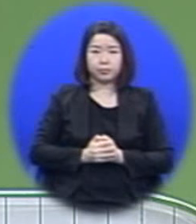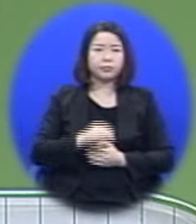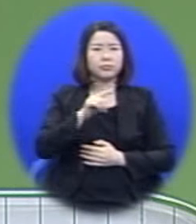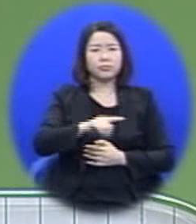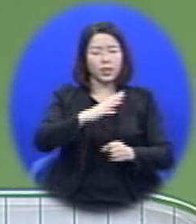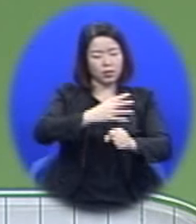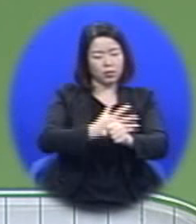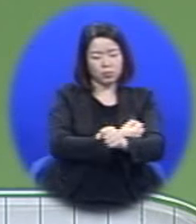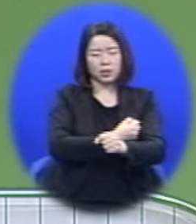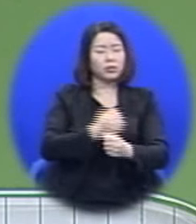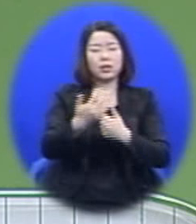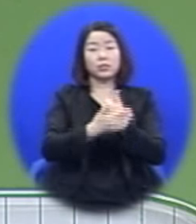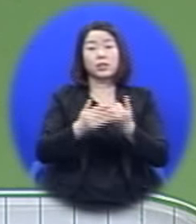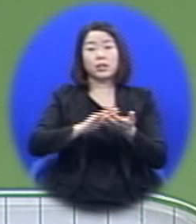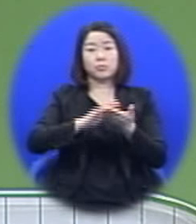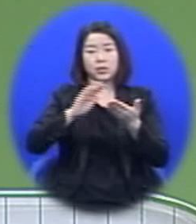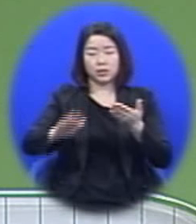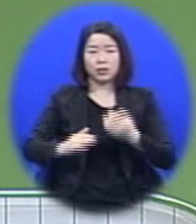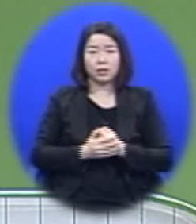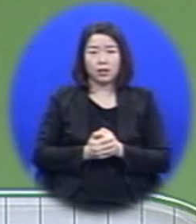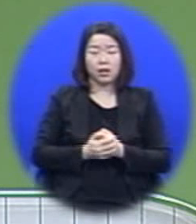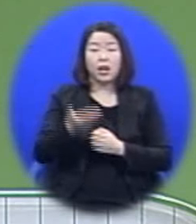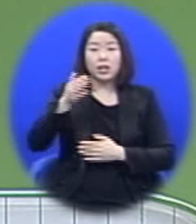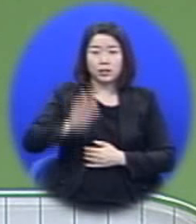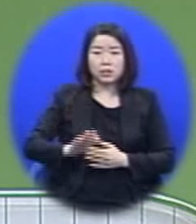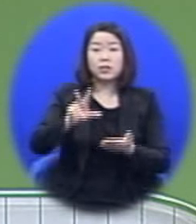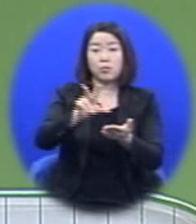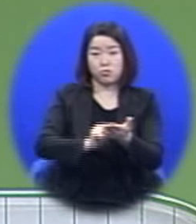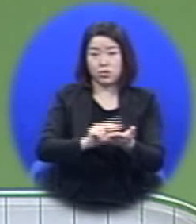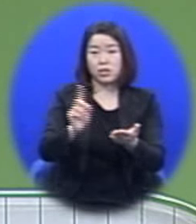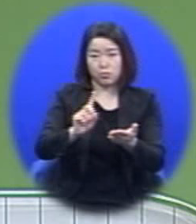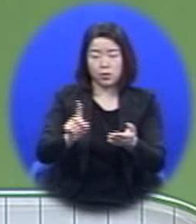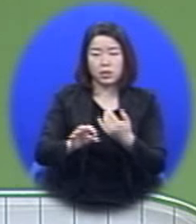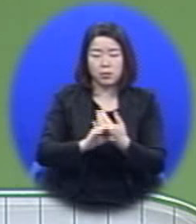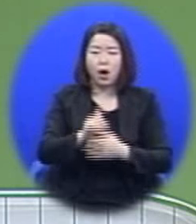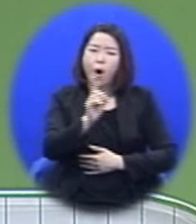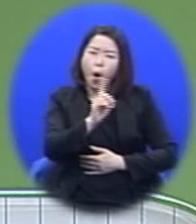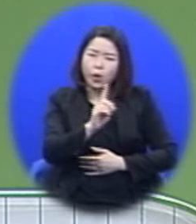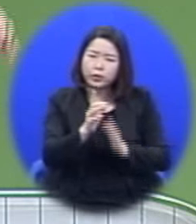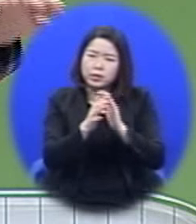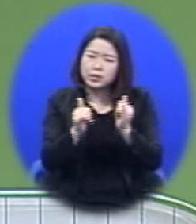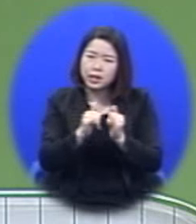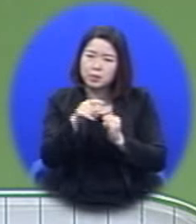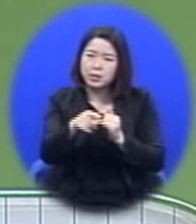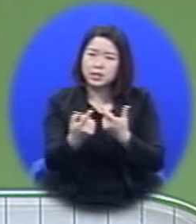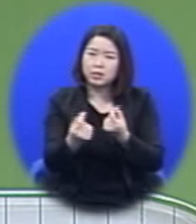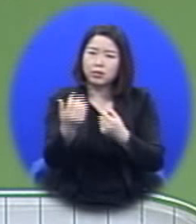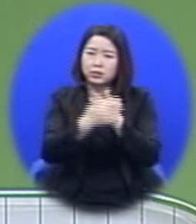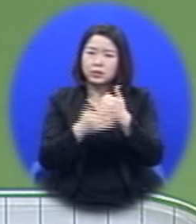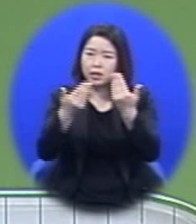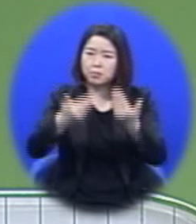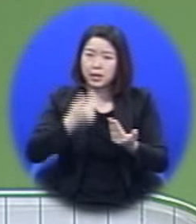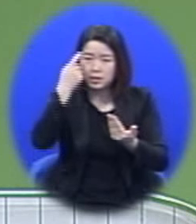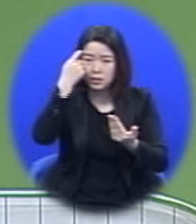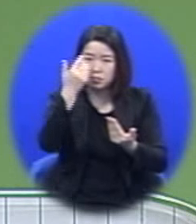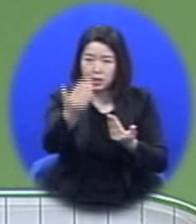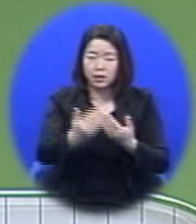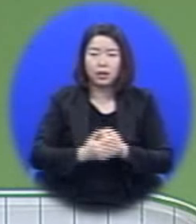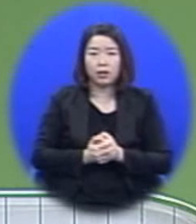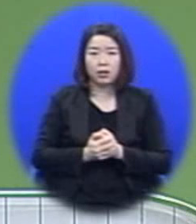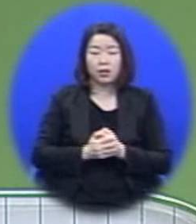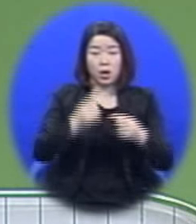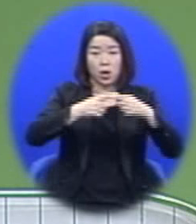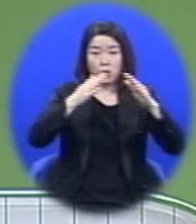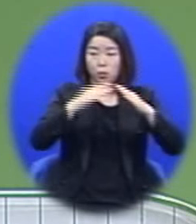이건 엄청난 은혜잖아요. 그런데 문제는 어떤 사람들이 과연 이런 은혜를 받느냐 하는 겁니다. 아,